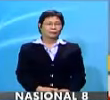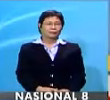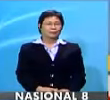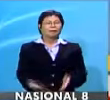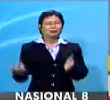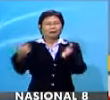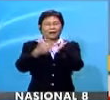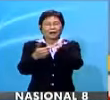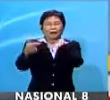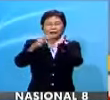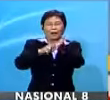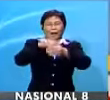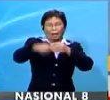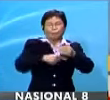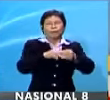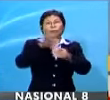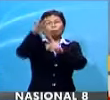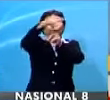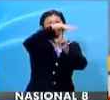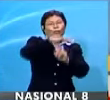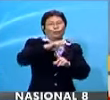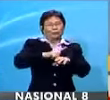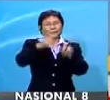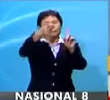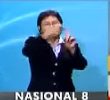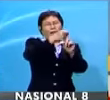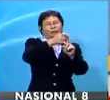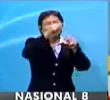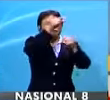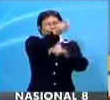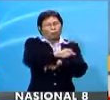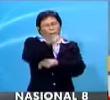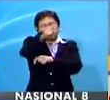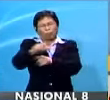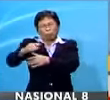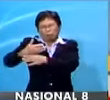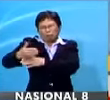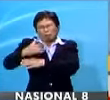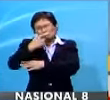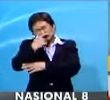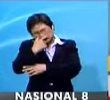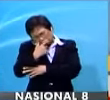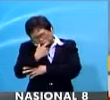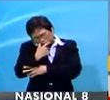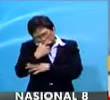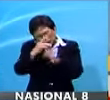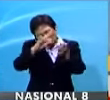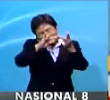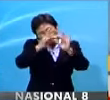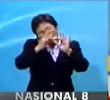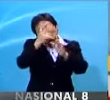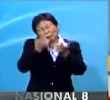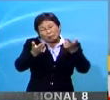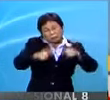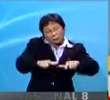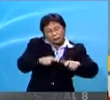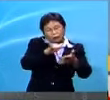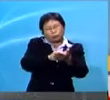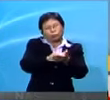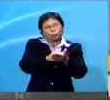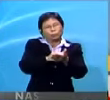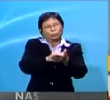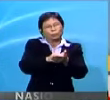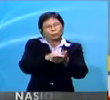hall laporan berkaitanas helikopter di Pakistan beberapa individu berkongsi kesedihan di laman sosial atas kejadian yang